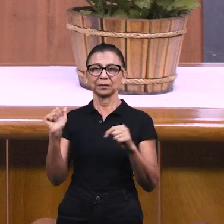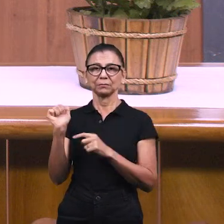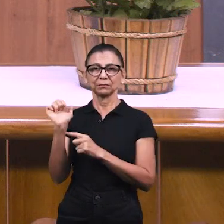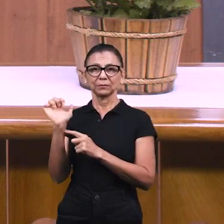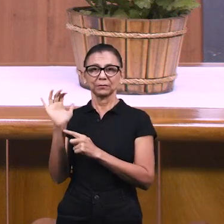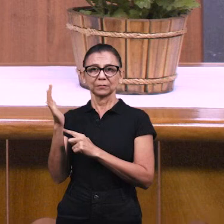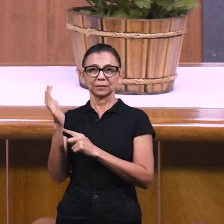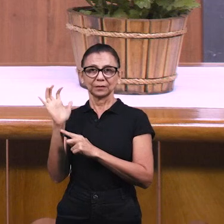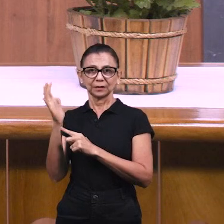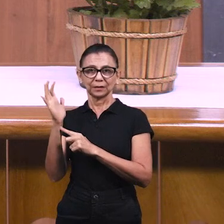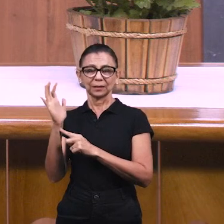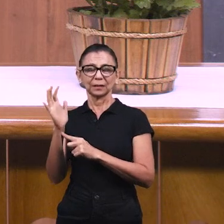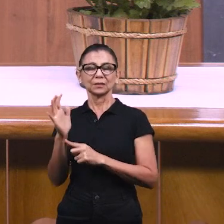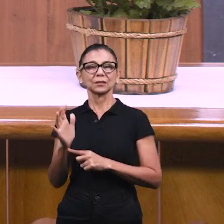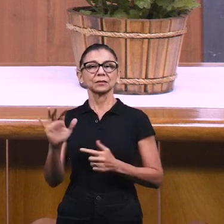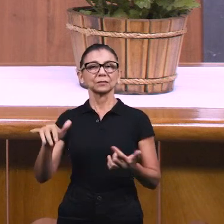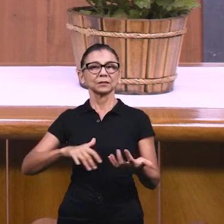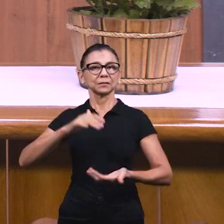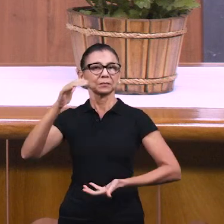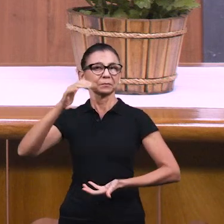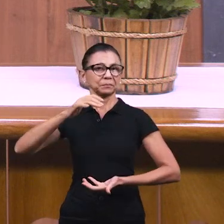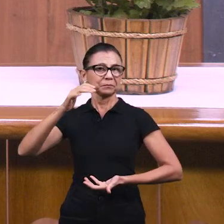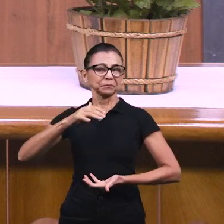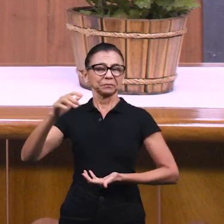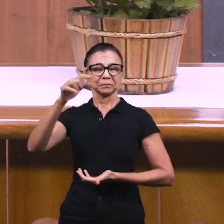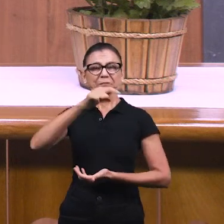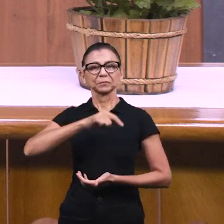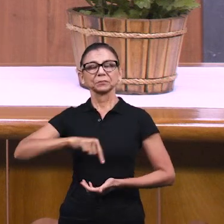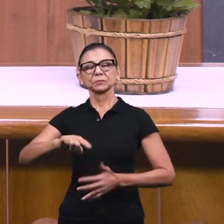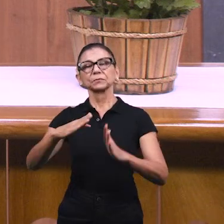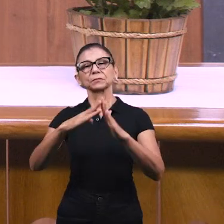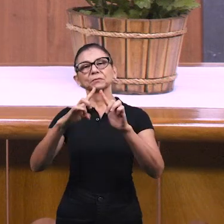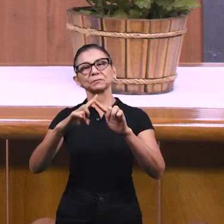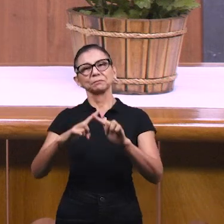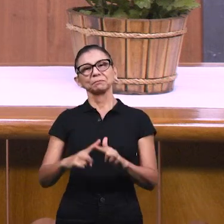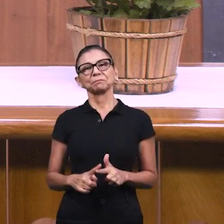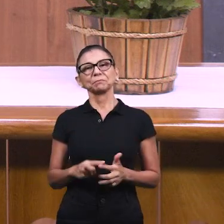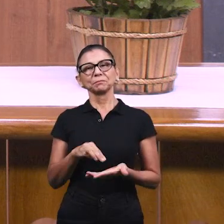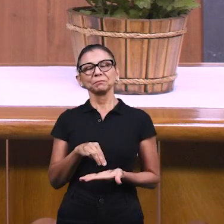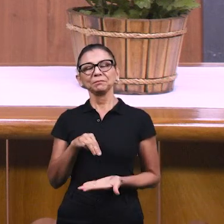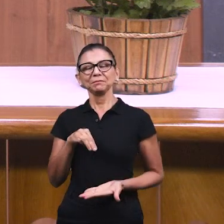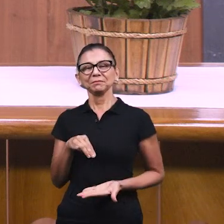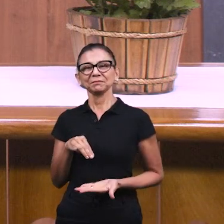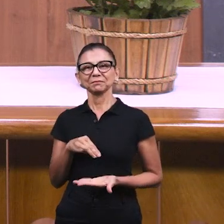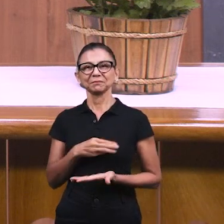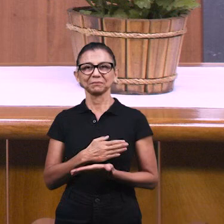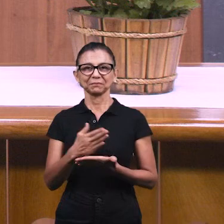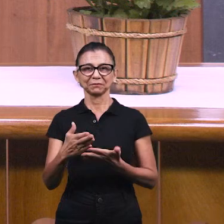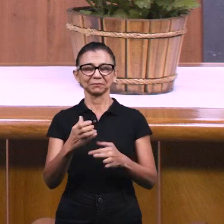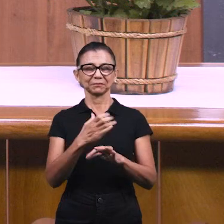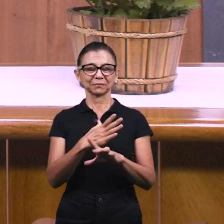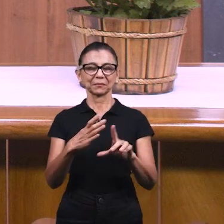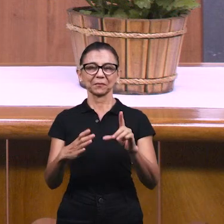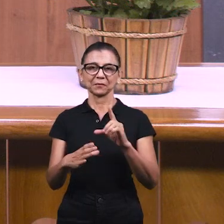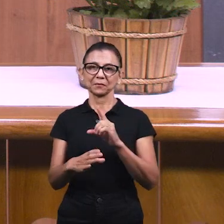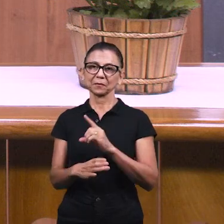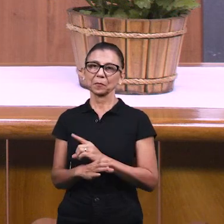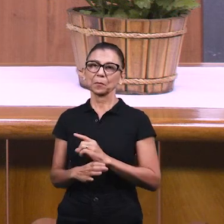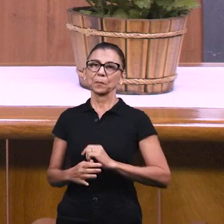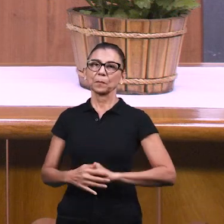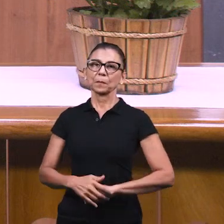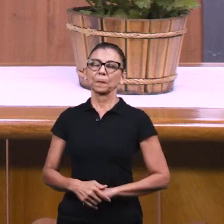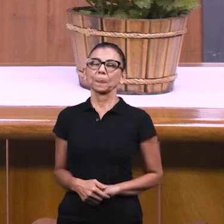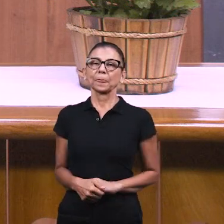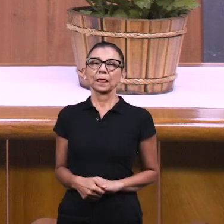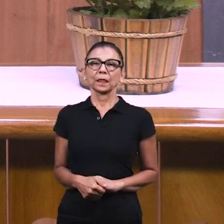de transmettre ici sur YouTube, cela va être transmis aussi via satellite vers nos églises. Nous allons commencer ce mode de culte et nous allons